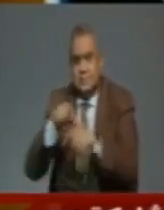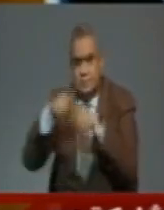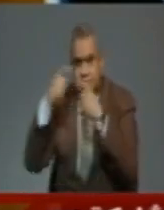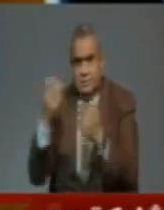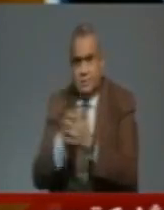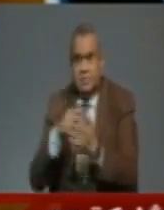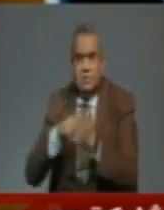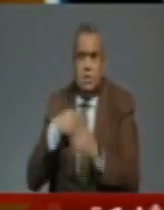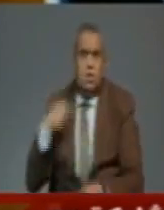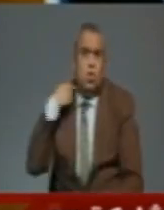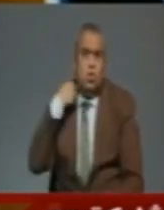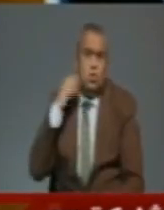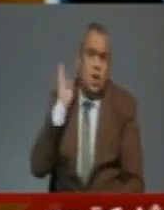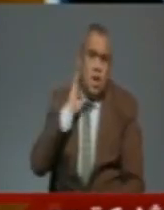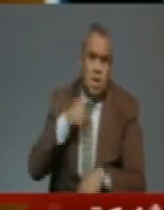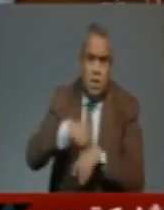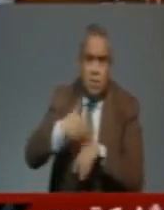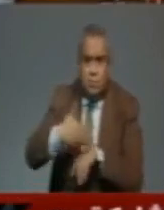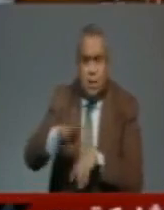نتحملش غرامات على تاخير الحاويات.